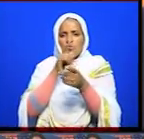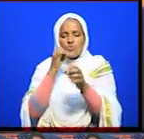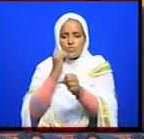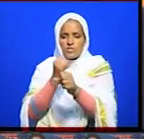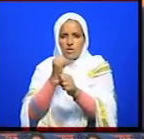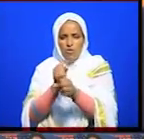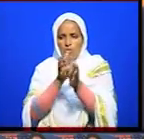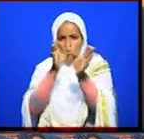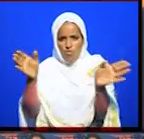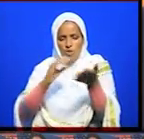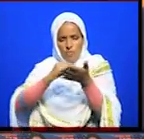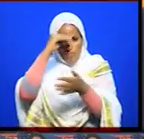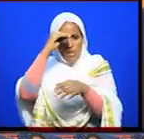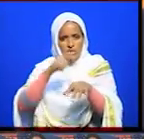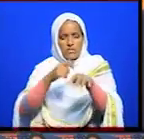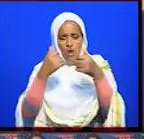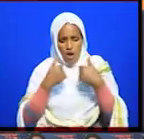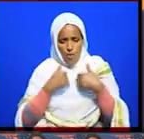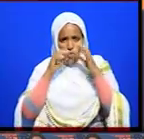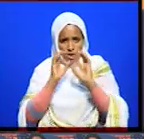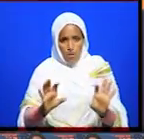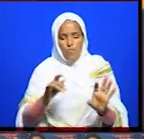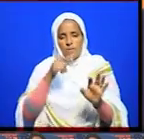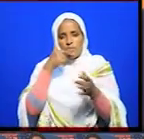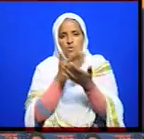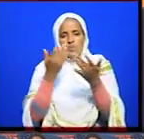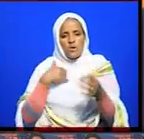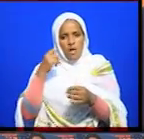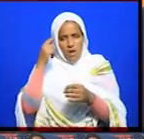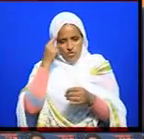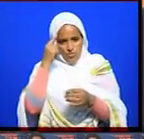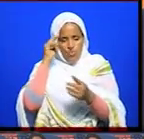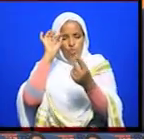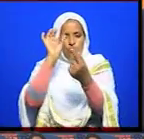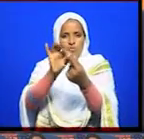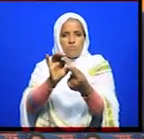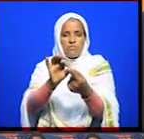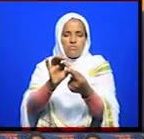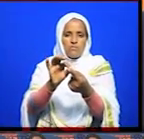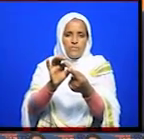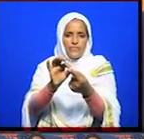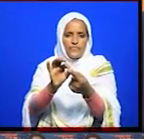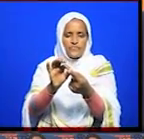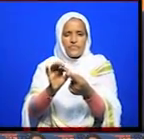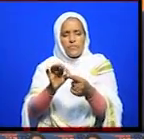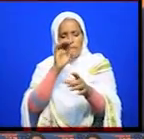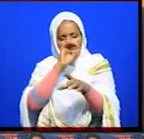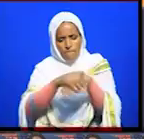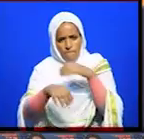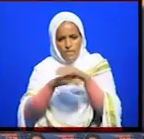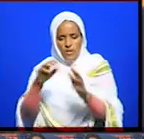አለው፣ በምን መልኩ ነው የሚሰማራው፣ የመማር ጊዜ አለው የለውም የሚለውን ነገር አስቦ